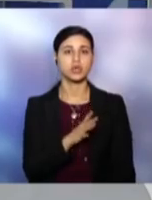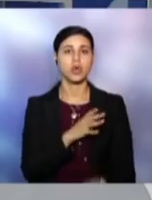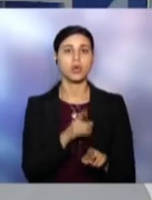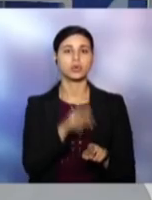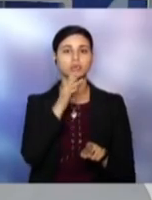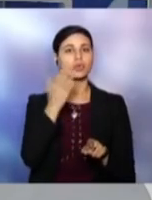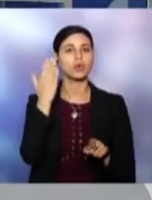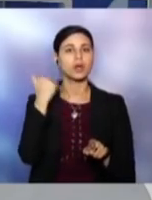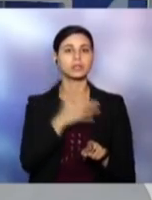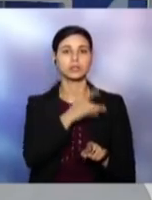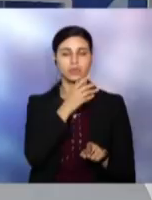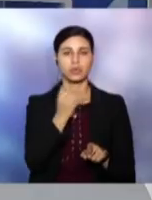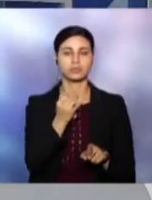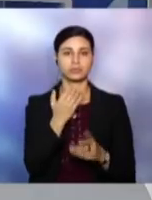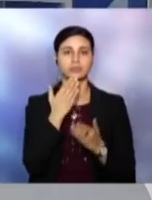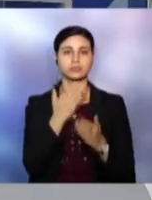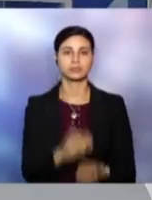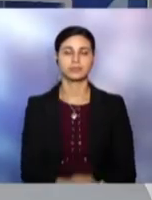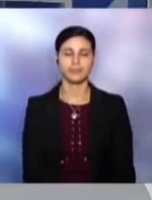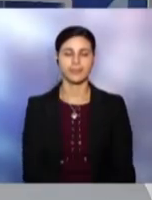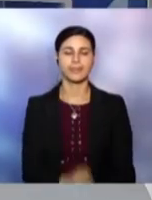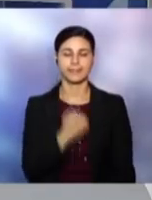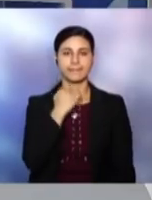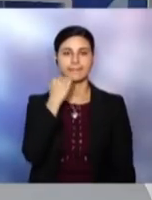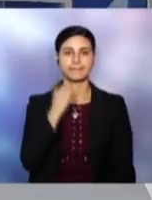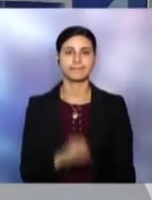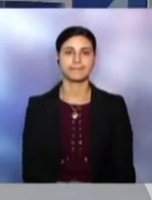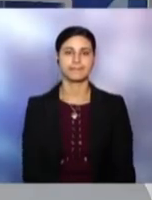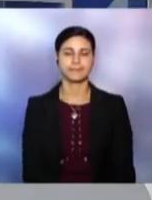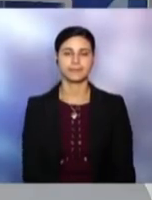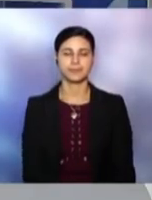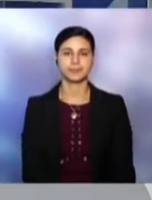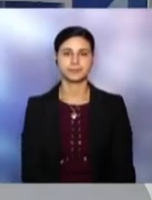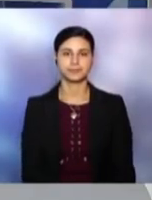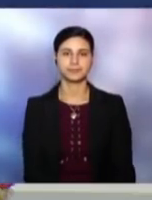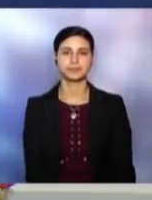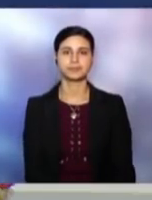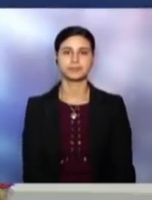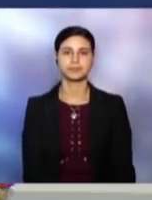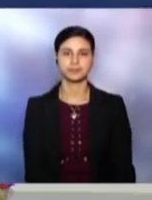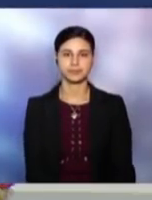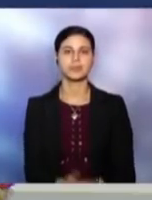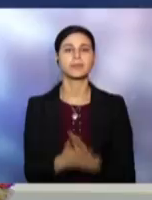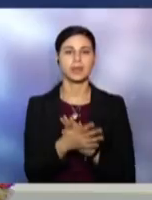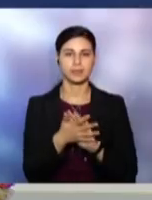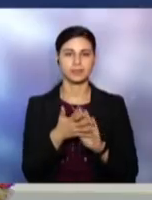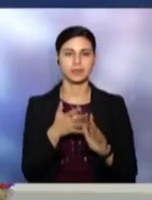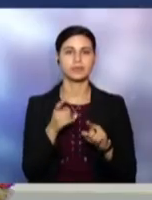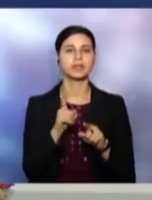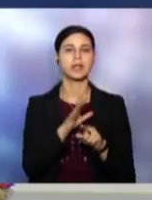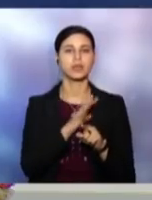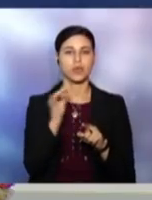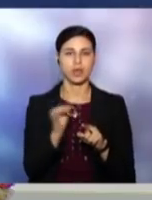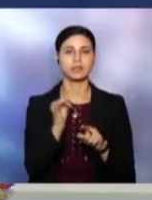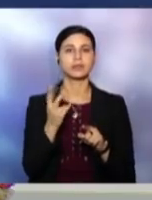არის რამდენიმე წლების წინ კიდეც. კი ბატონო, მადლობა შეკითხვის. ხო, მაინტერესებს. მადლობა შეკითხვისთვის. მე მიგიხვდით, რომელ მეთოდზეა